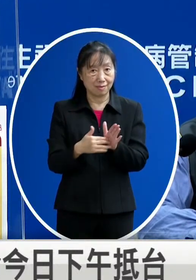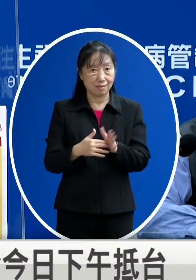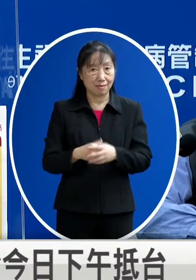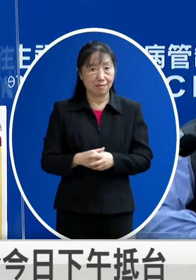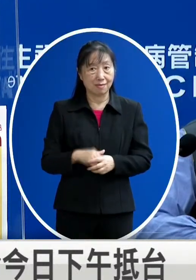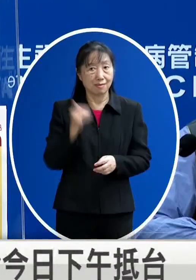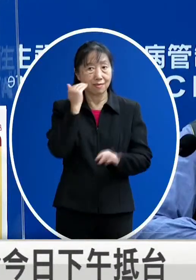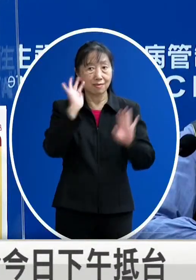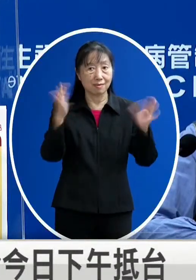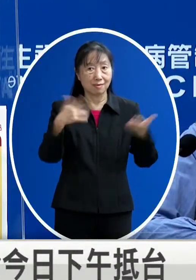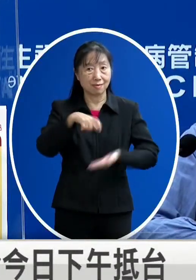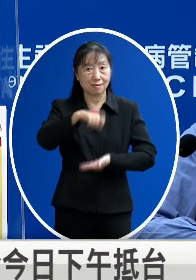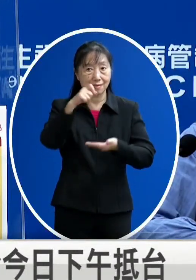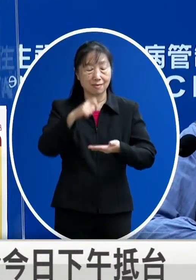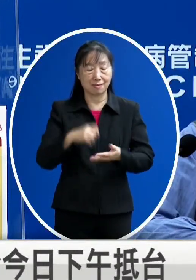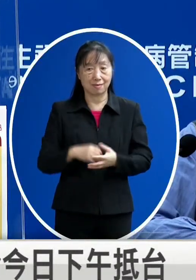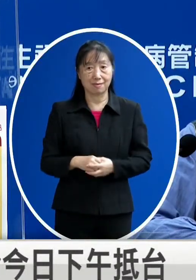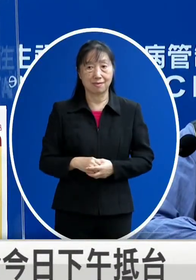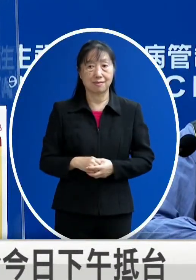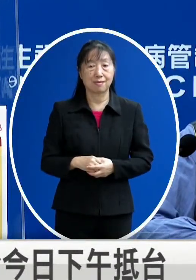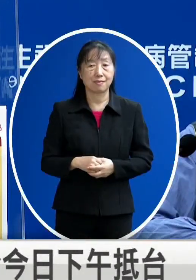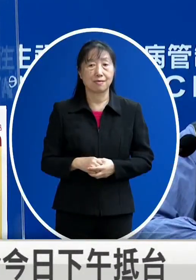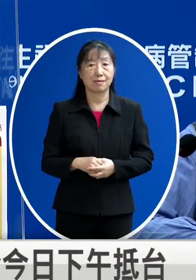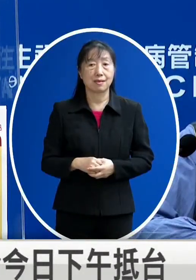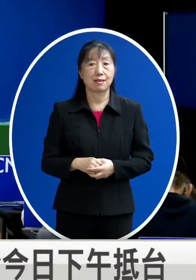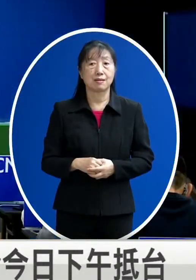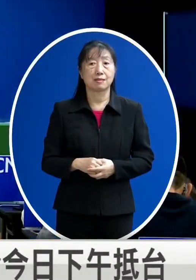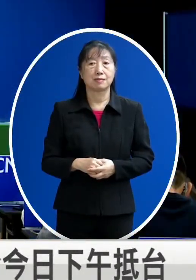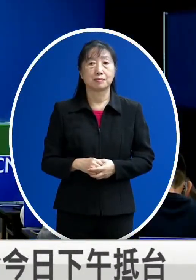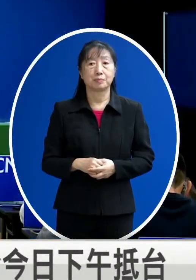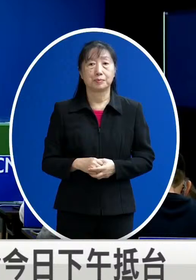里哈，有问题可以提出来。好，来。